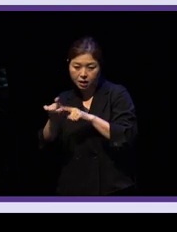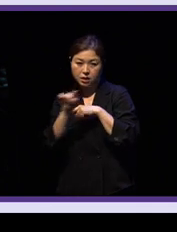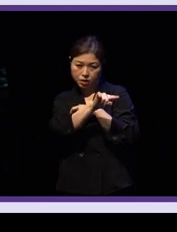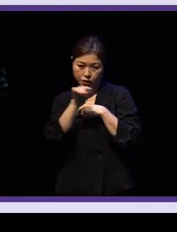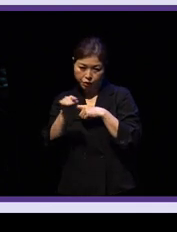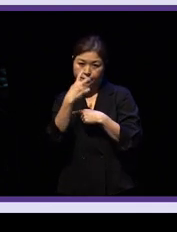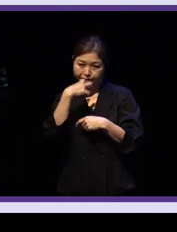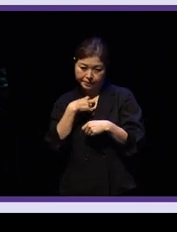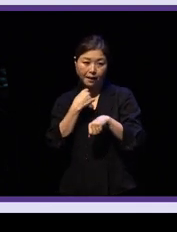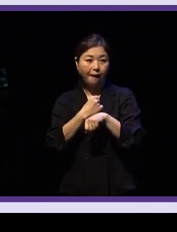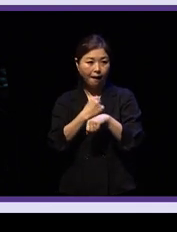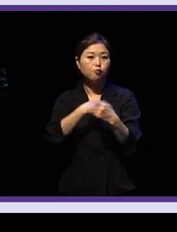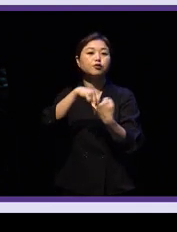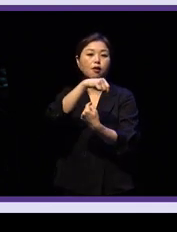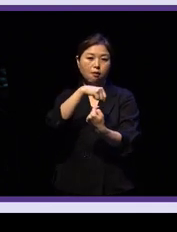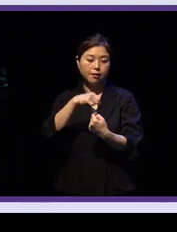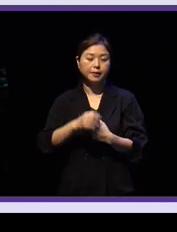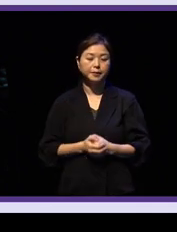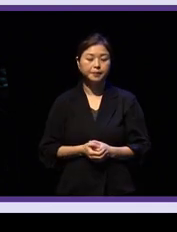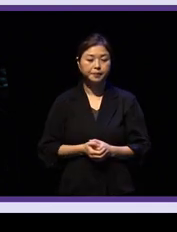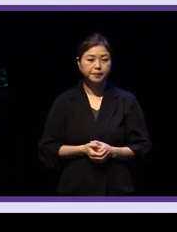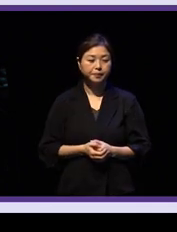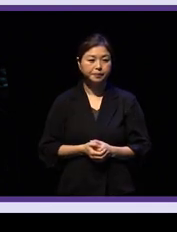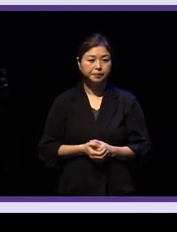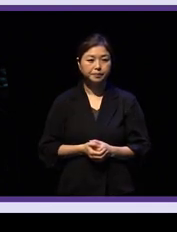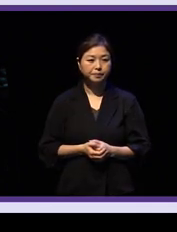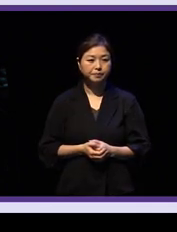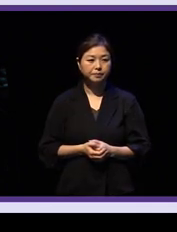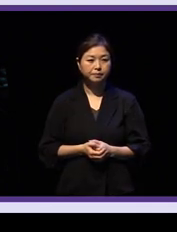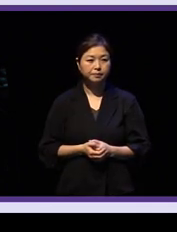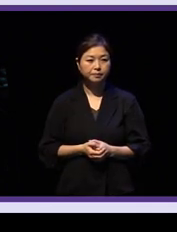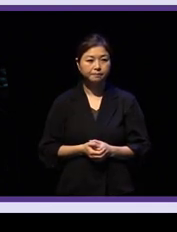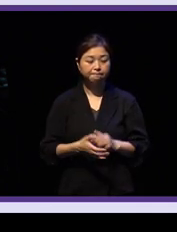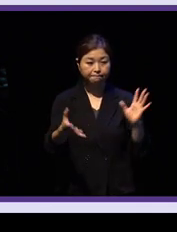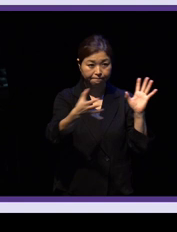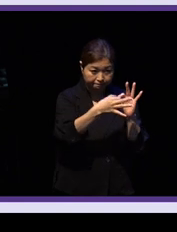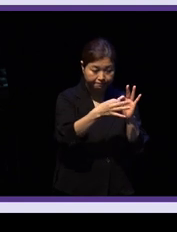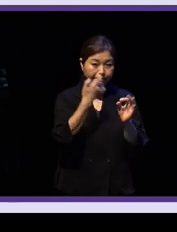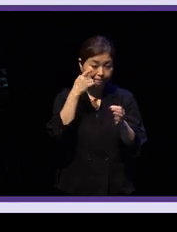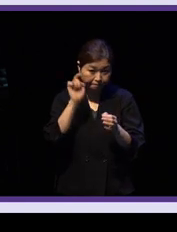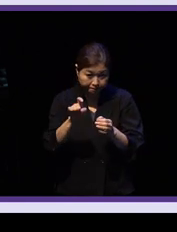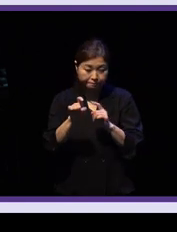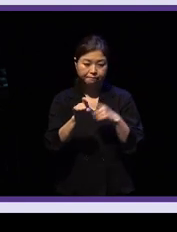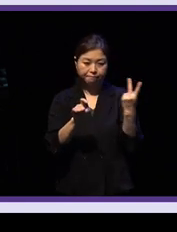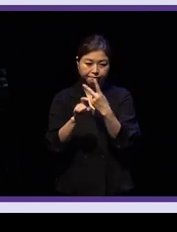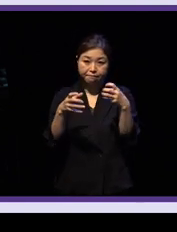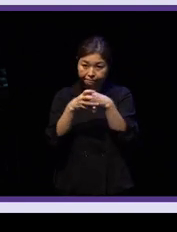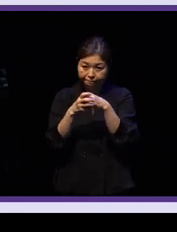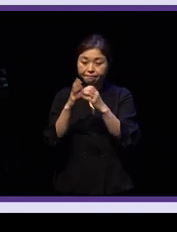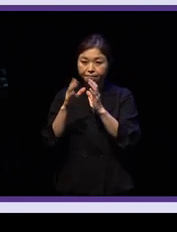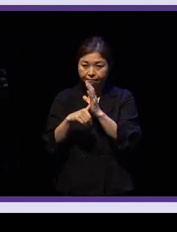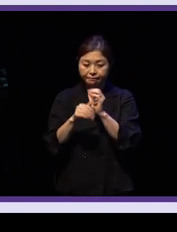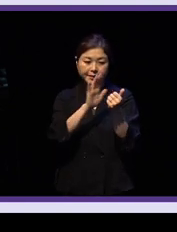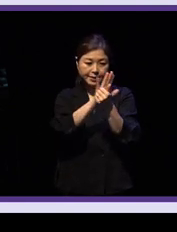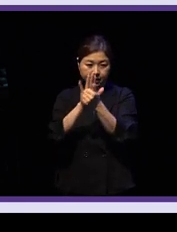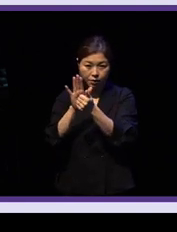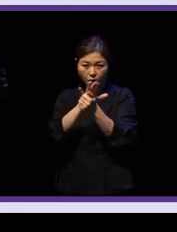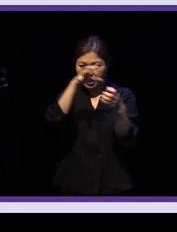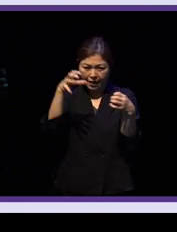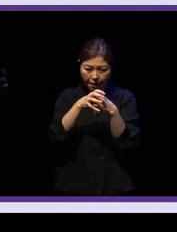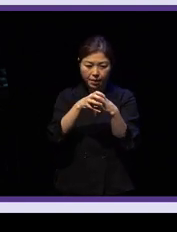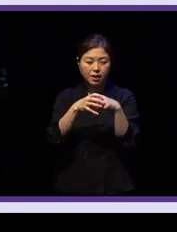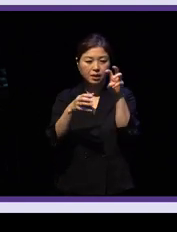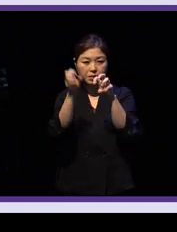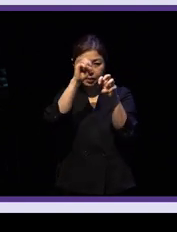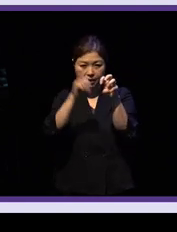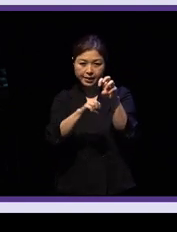제가 병렬적으로 좀 운영을 해보자 하고요 다만 매칭 발굴 혼합형의 경우 총 지원 회차 중에